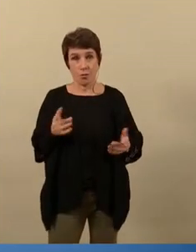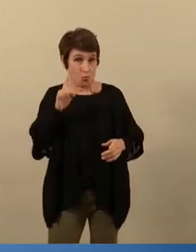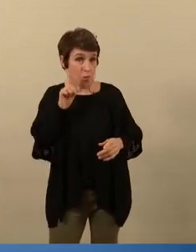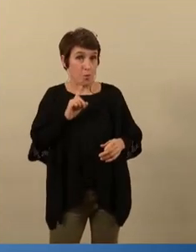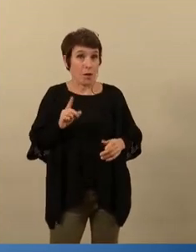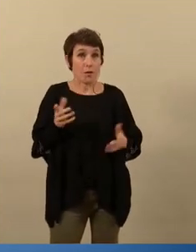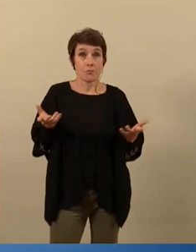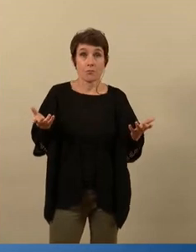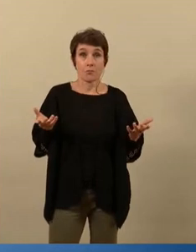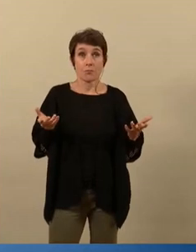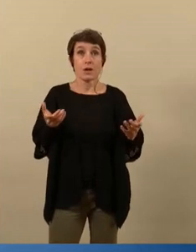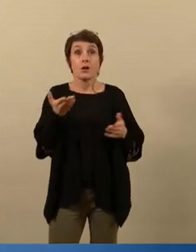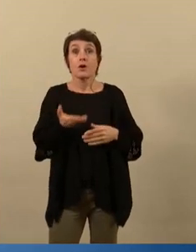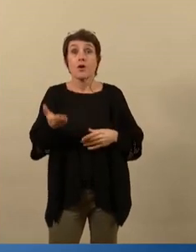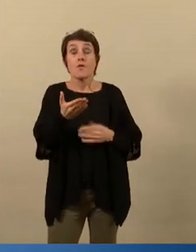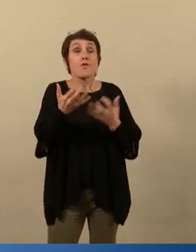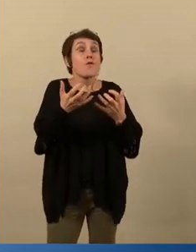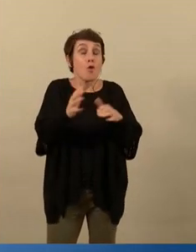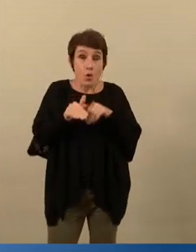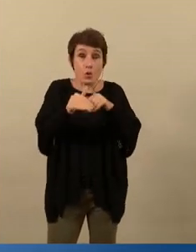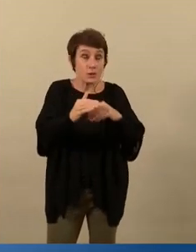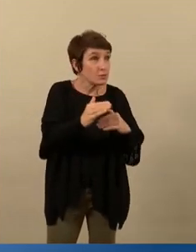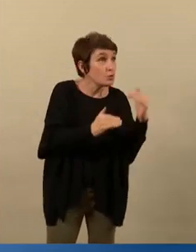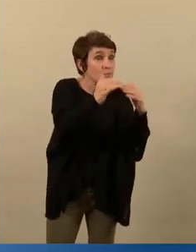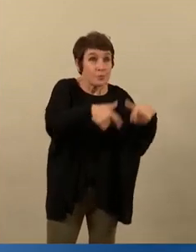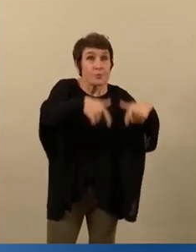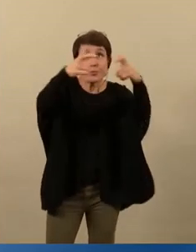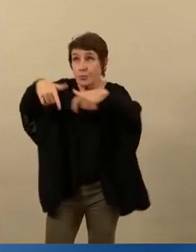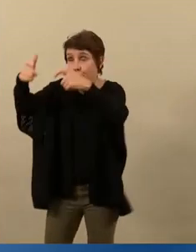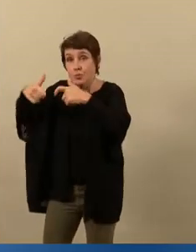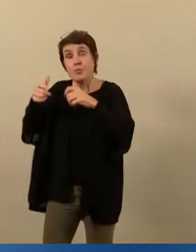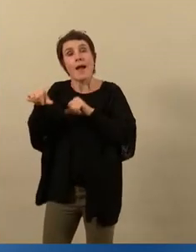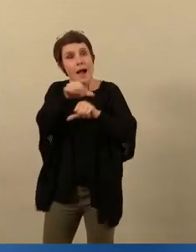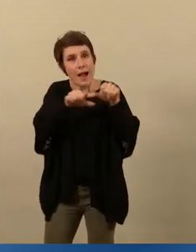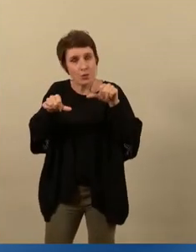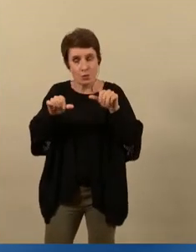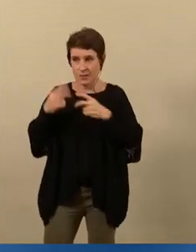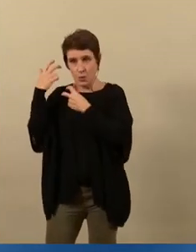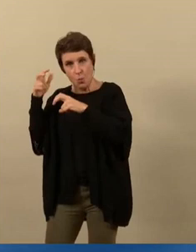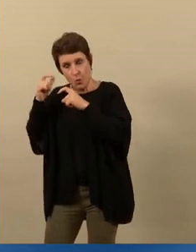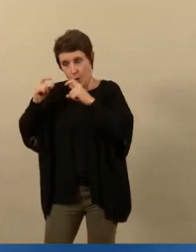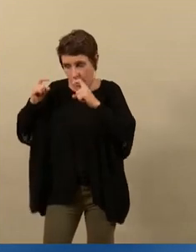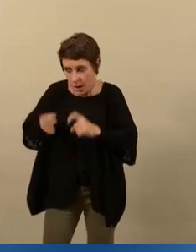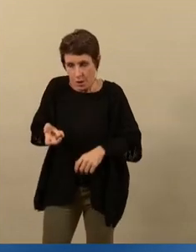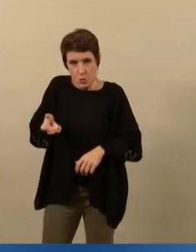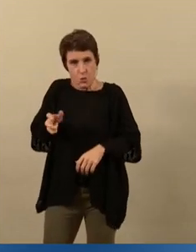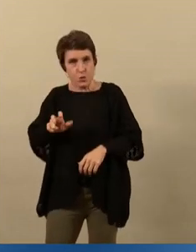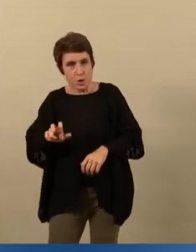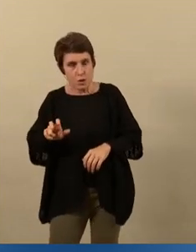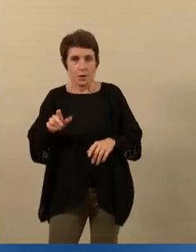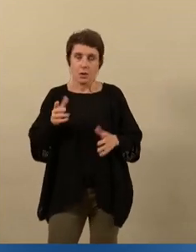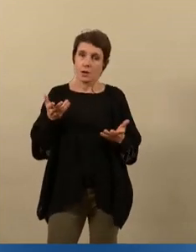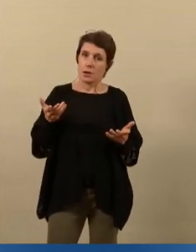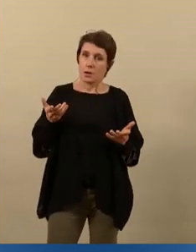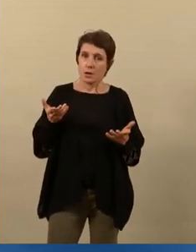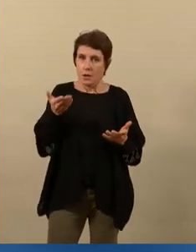si vous voulez poursuivre cette urbanisation, d'adapter les projets pour limiter les nuisances sonores que subissent